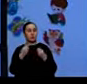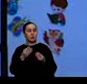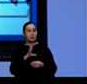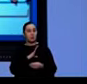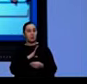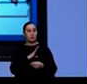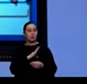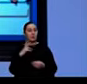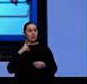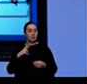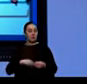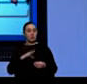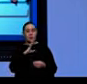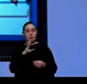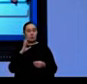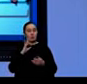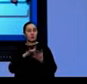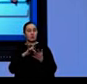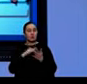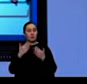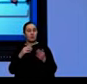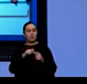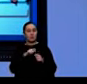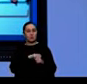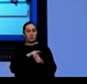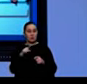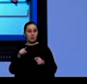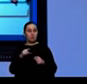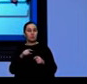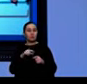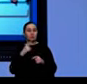ekan. Qizi va onasining orasidagi masofa